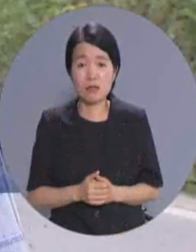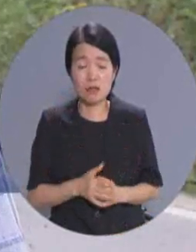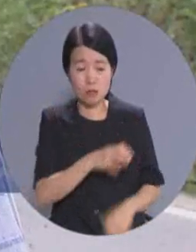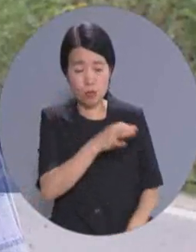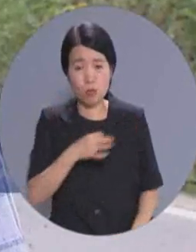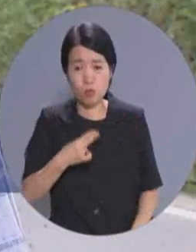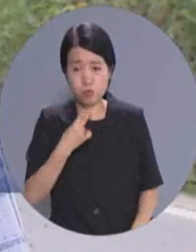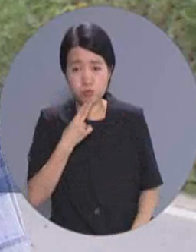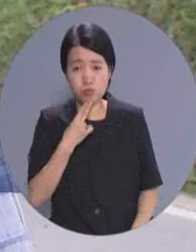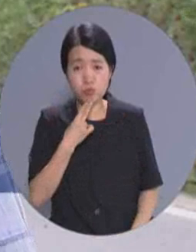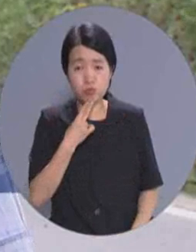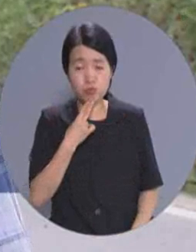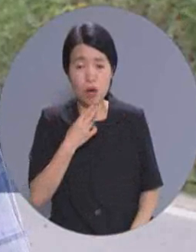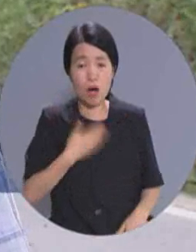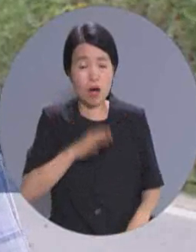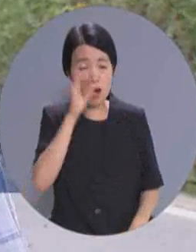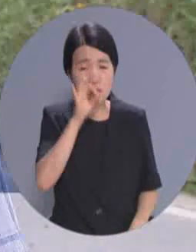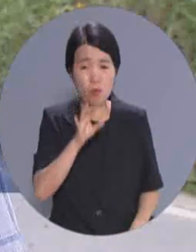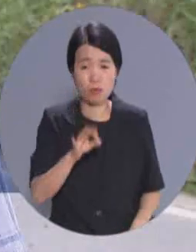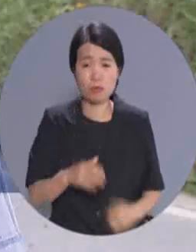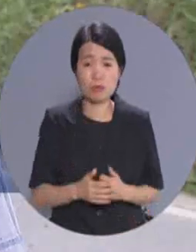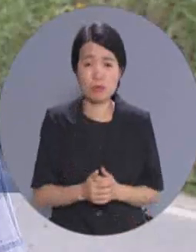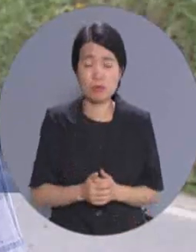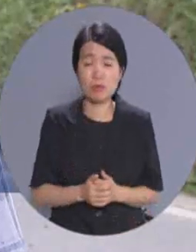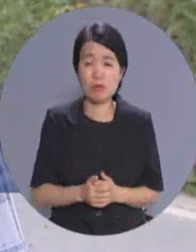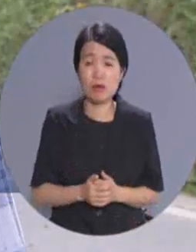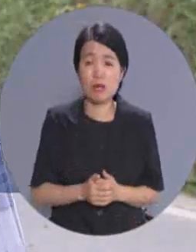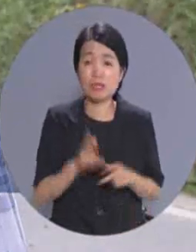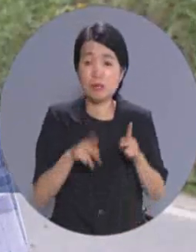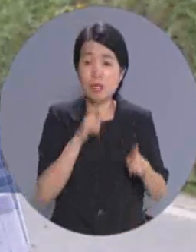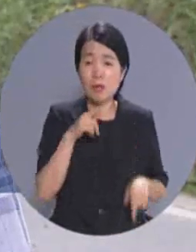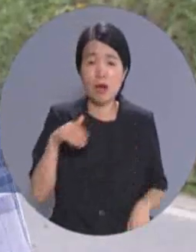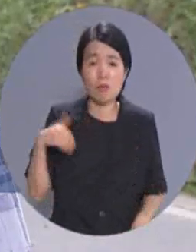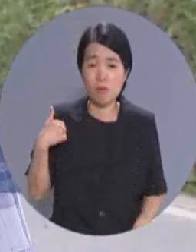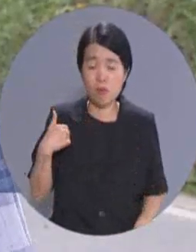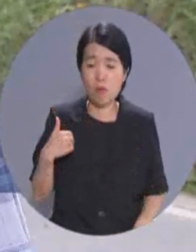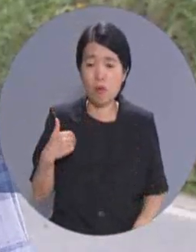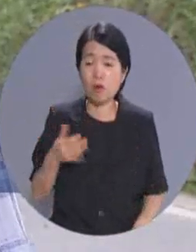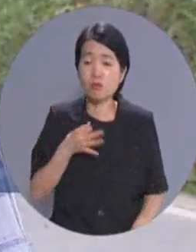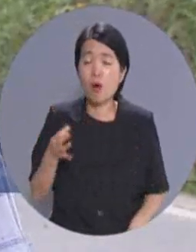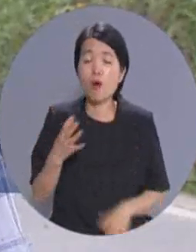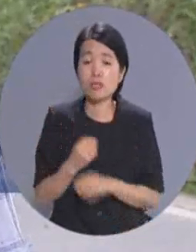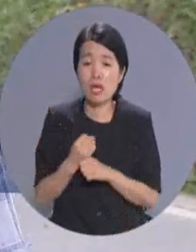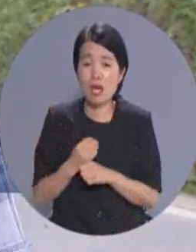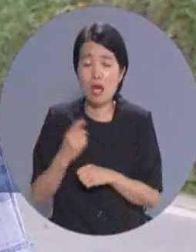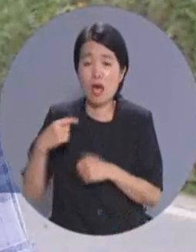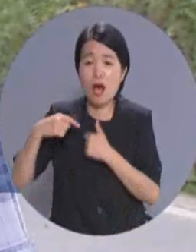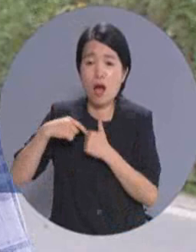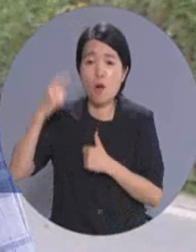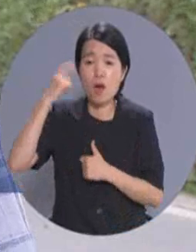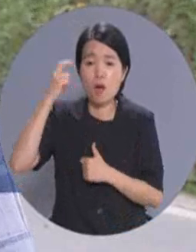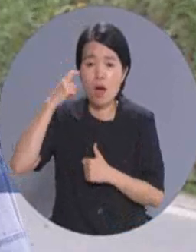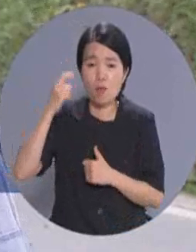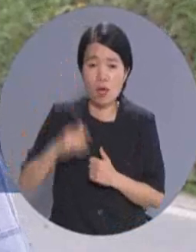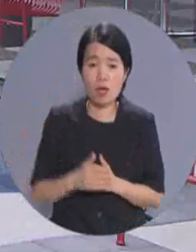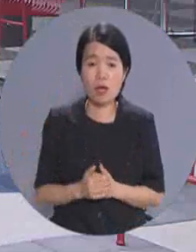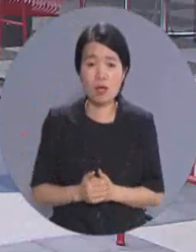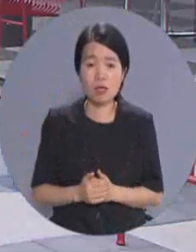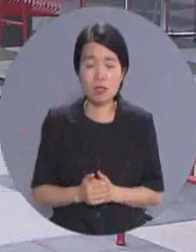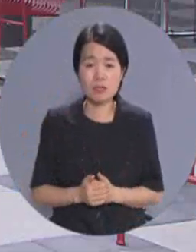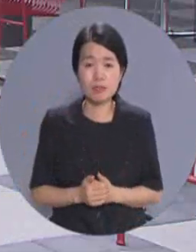되니 알아보니 그 부분은 알 수 없다. 우리가 언제 주라 했냐? 왜 강요를 하냐?